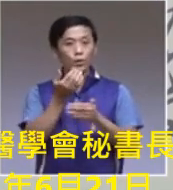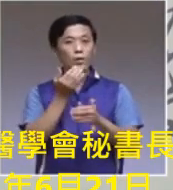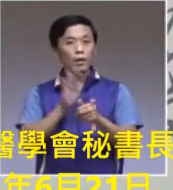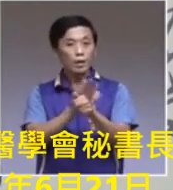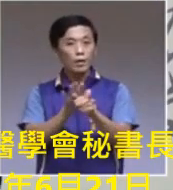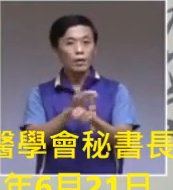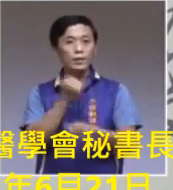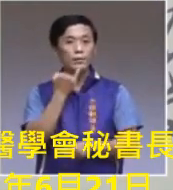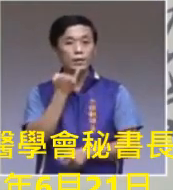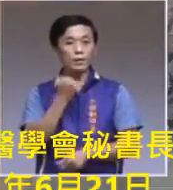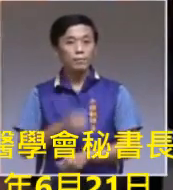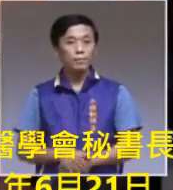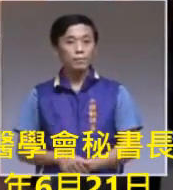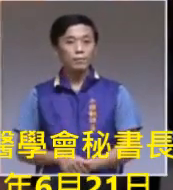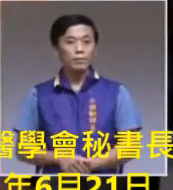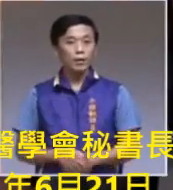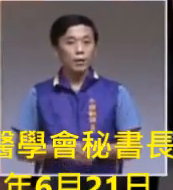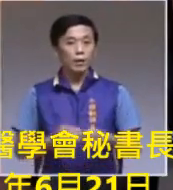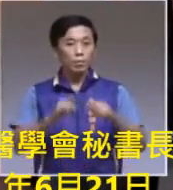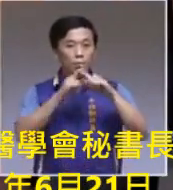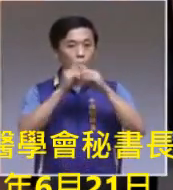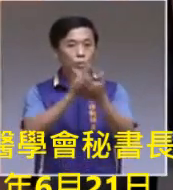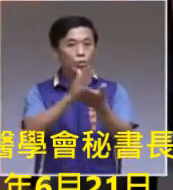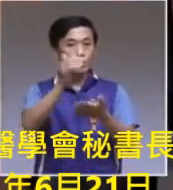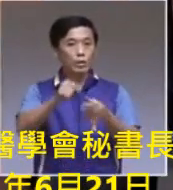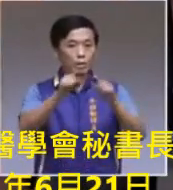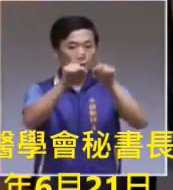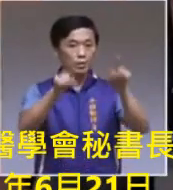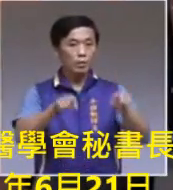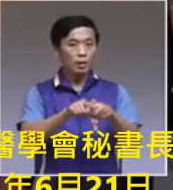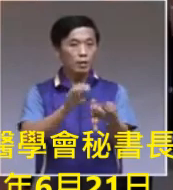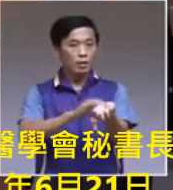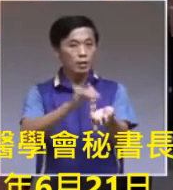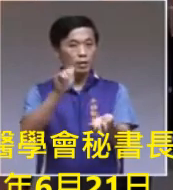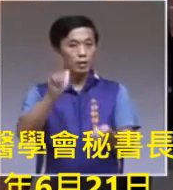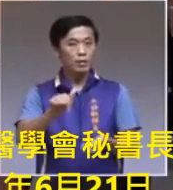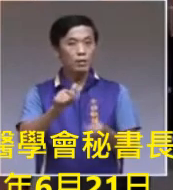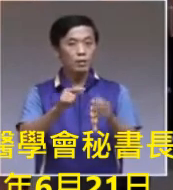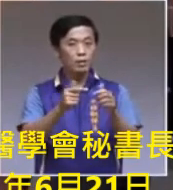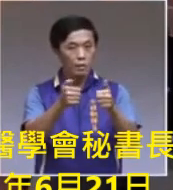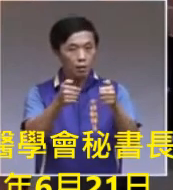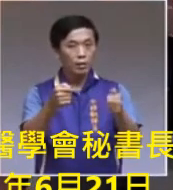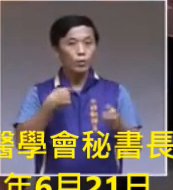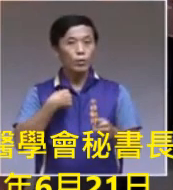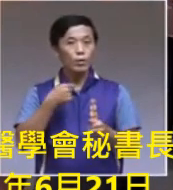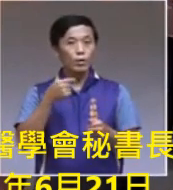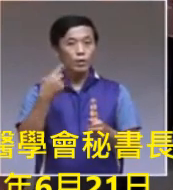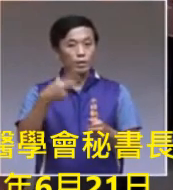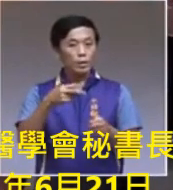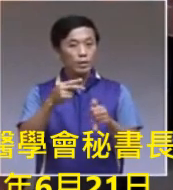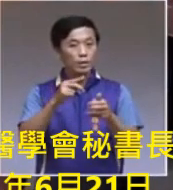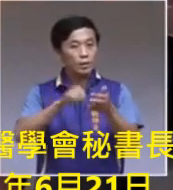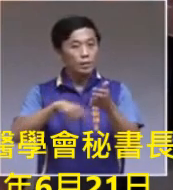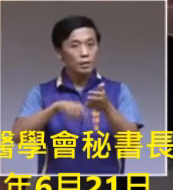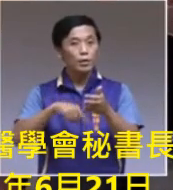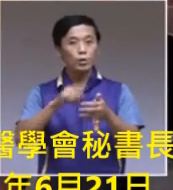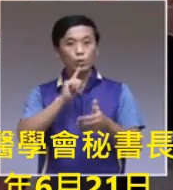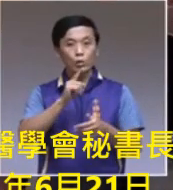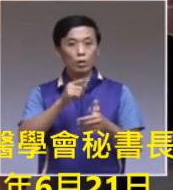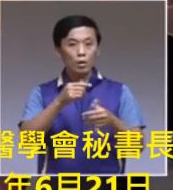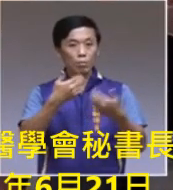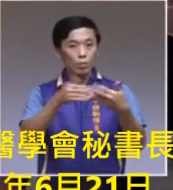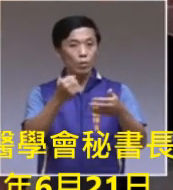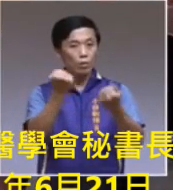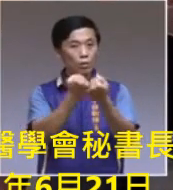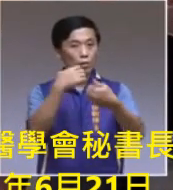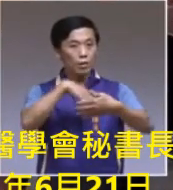谢。谢谢詹秘书长詹医师。我简单summary 一下这个莫德纳的疫